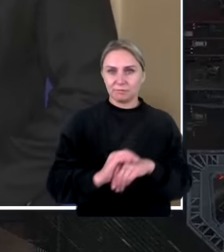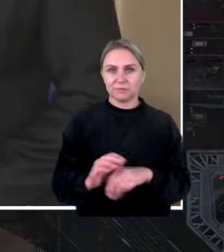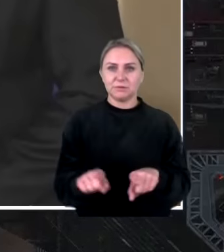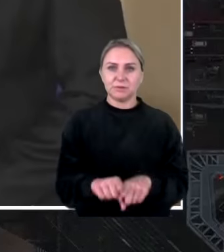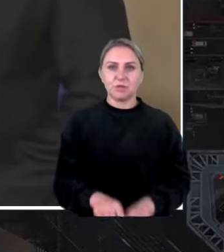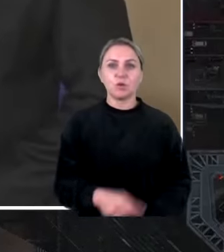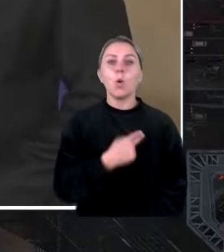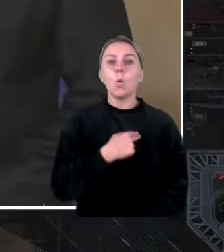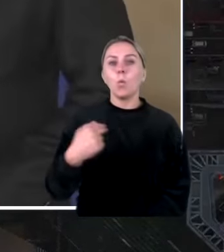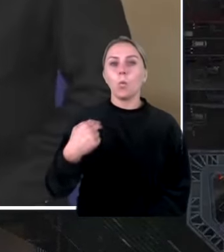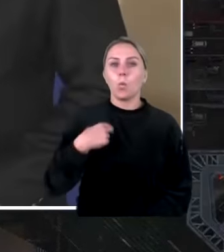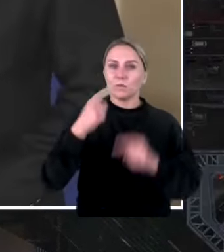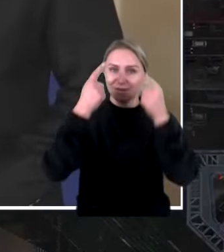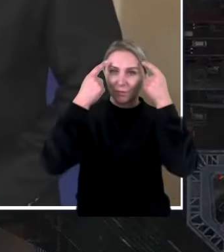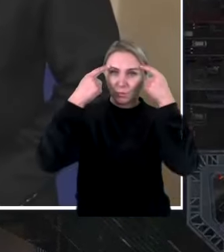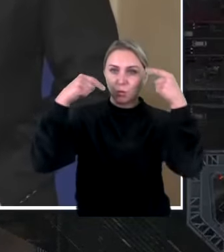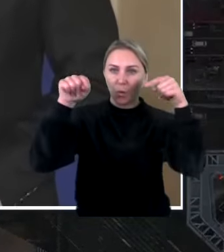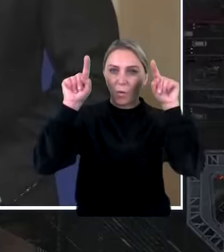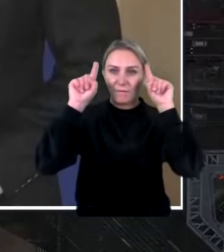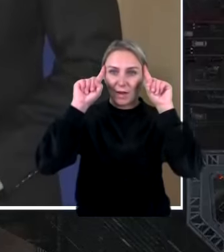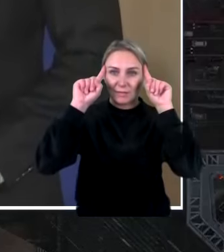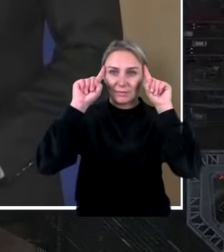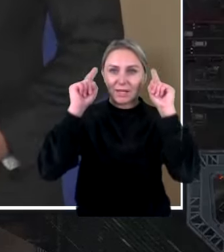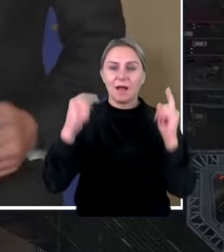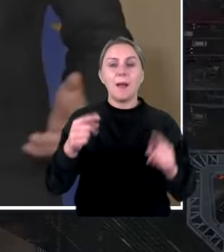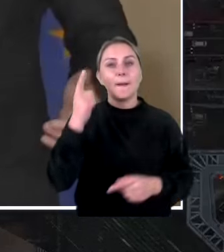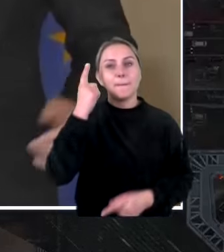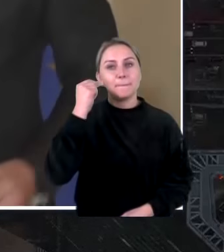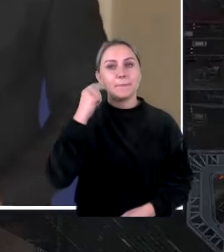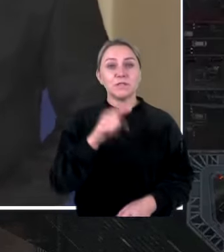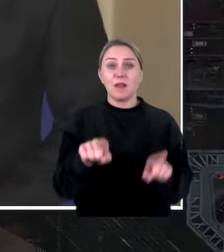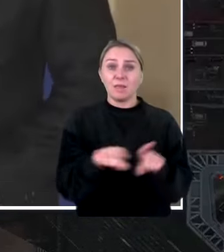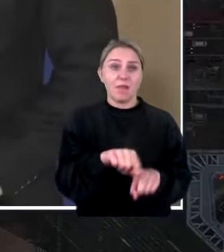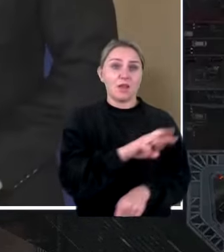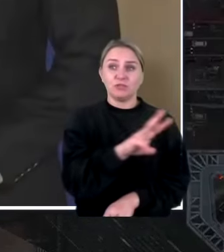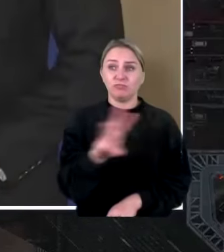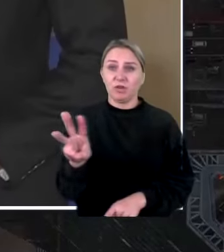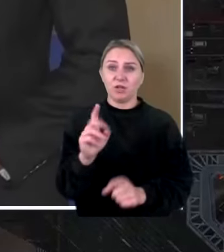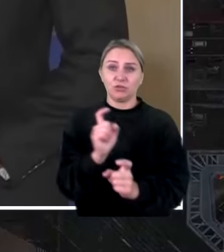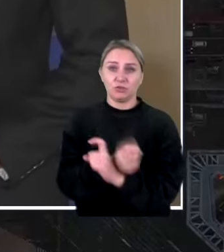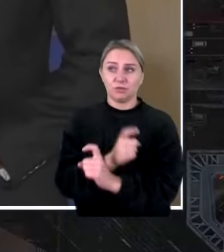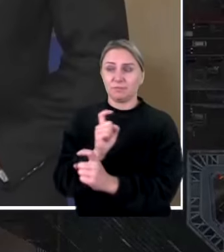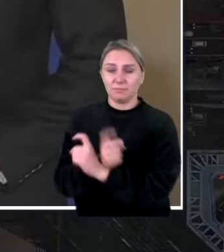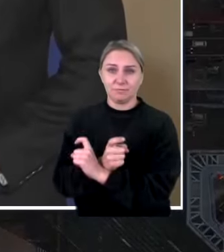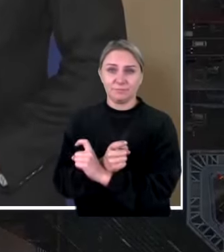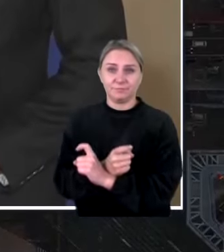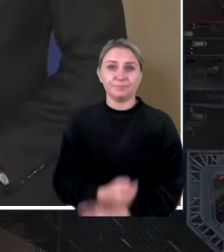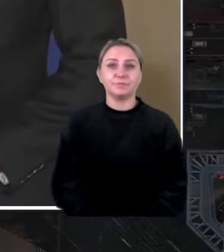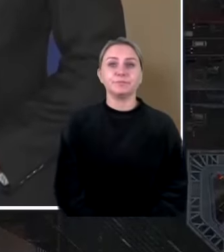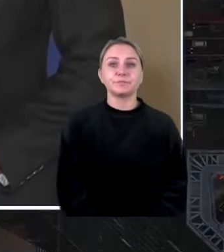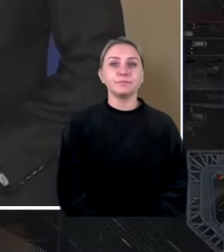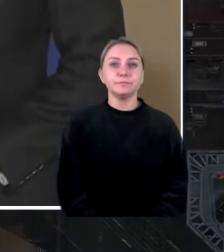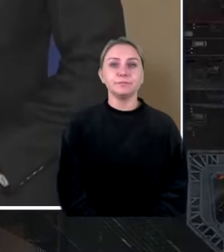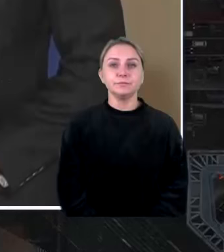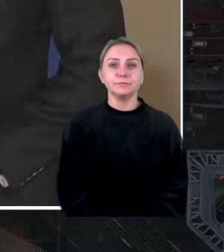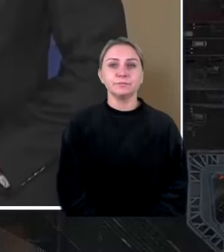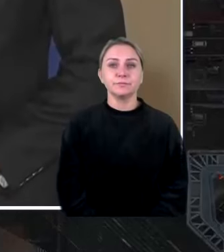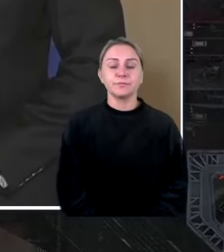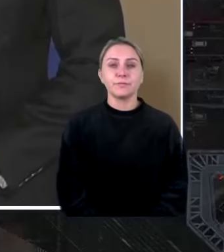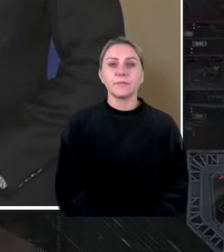na Słowacji i myślę, że również Państwo w swoich krajach bardzo często używamy